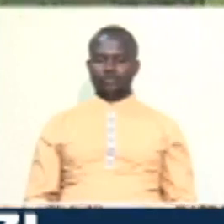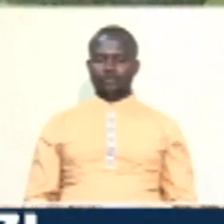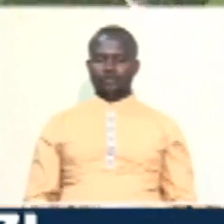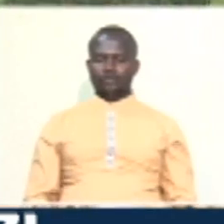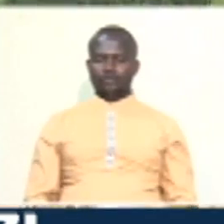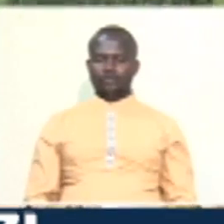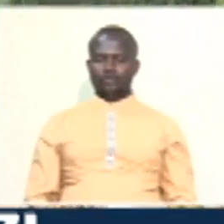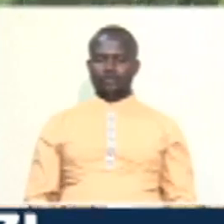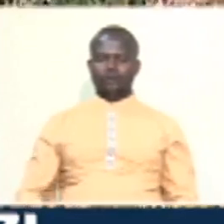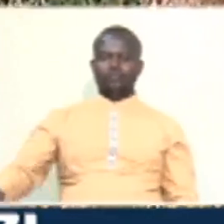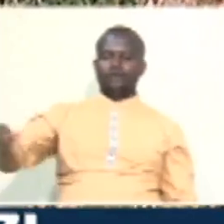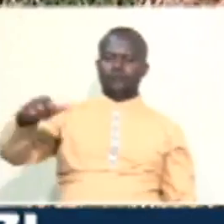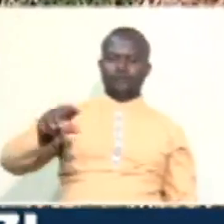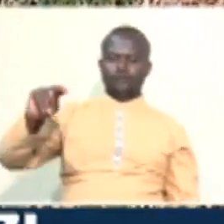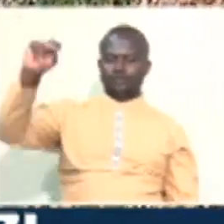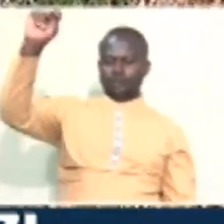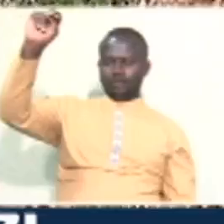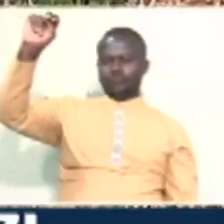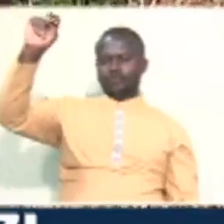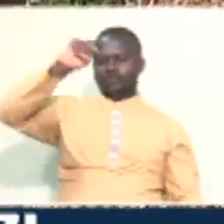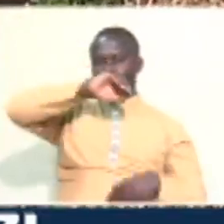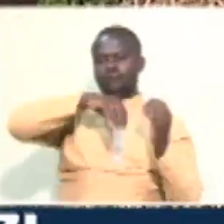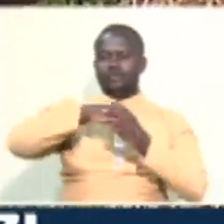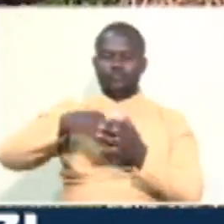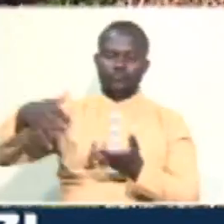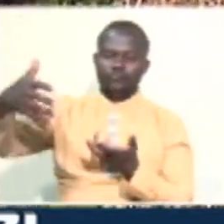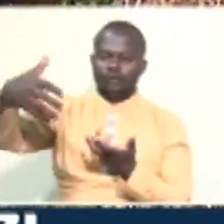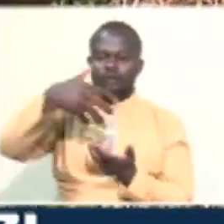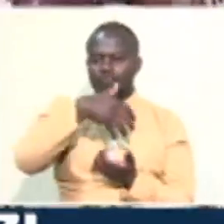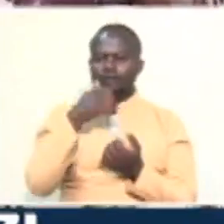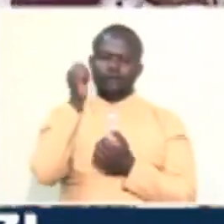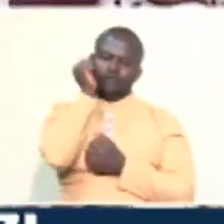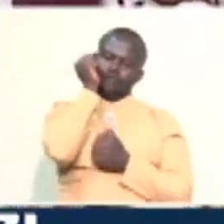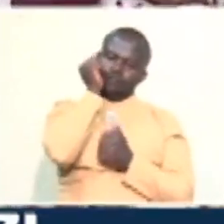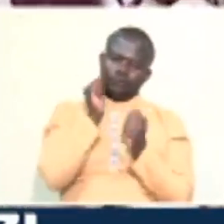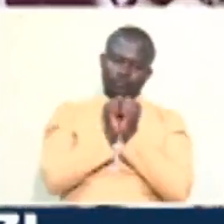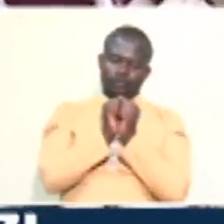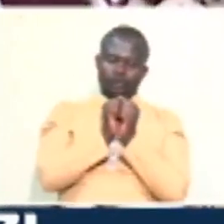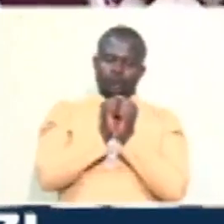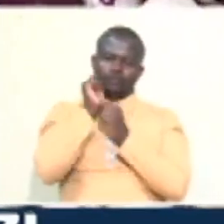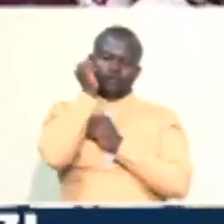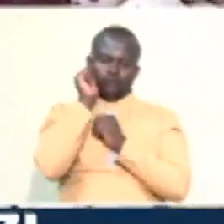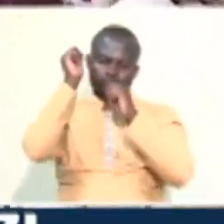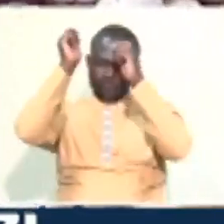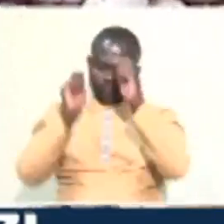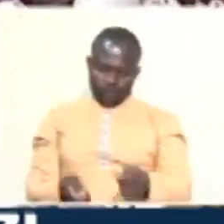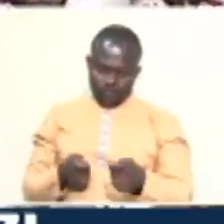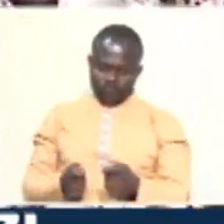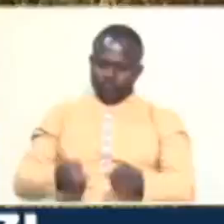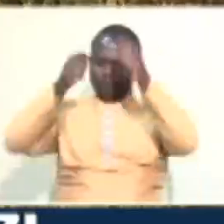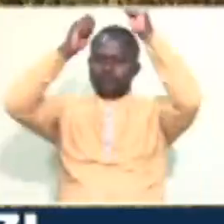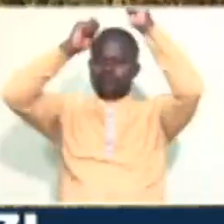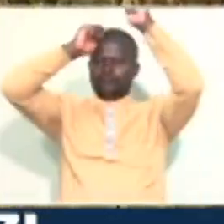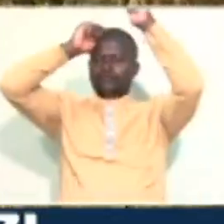muture dutandukanye tw'intara majyaruguru abahinzi bari gusarura ibishyimbo n'indi myaka. Ku bishyimbo bari kubihurira mu mirima, bavuga